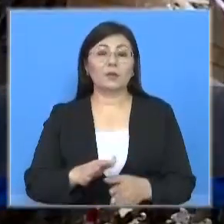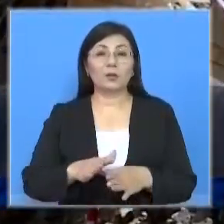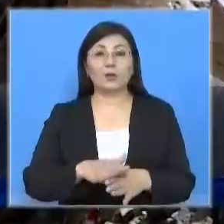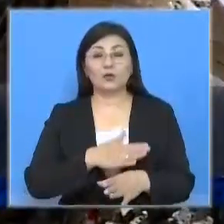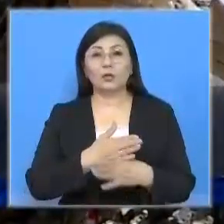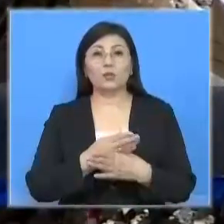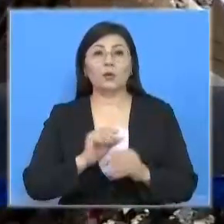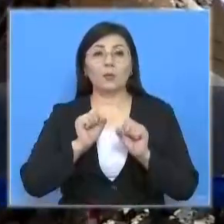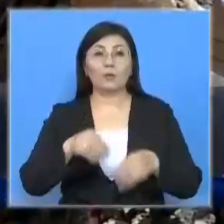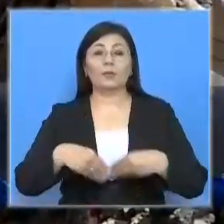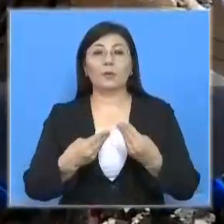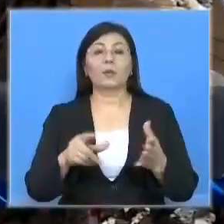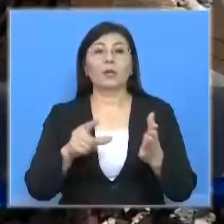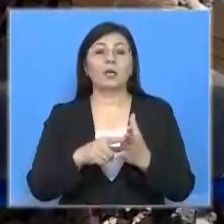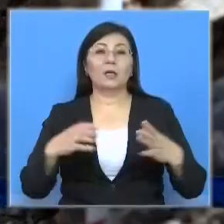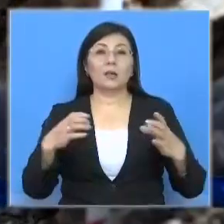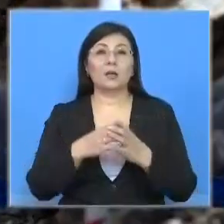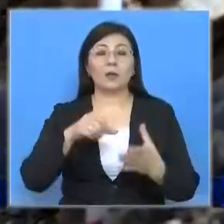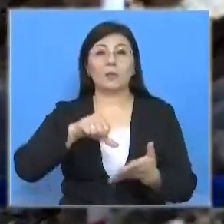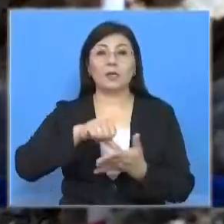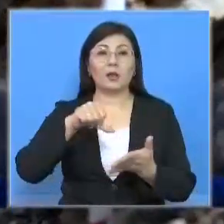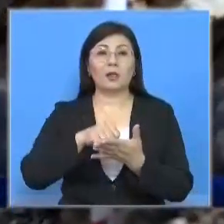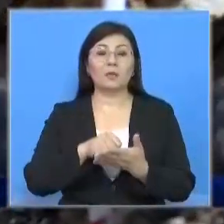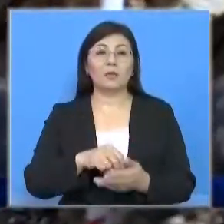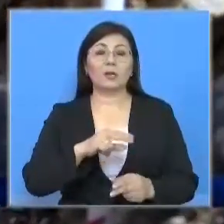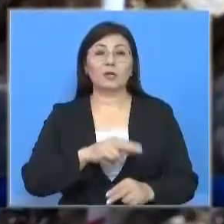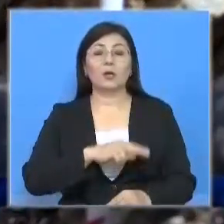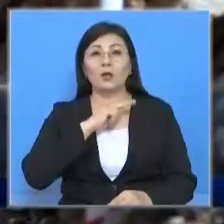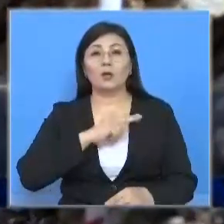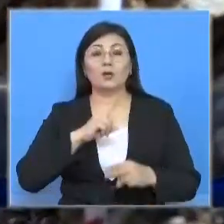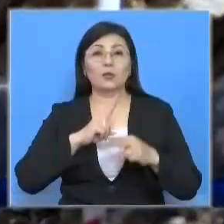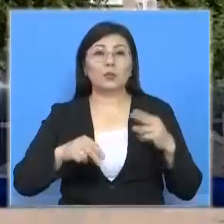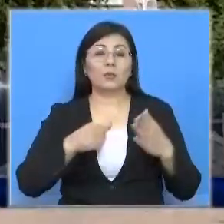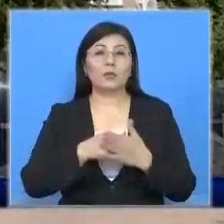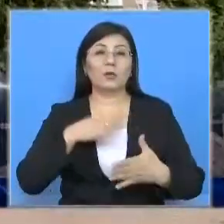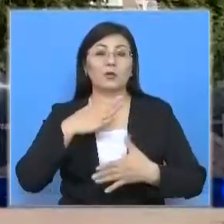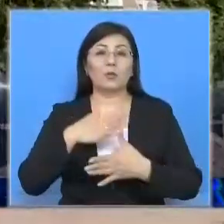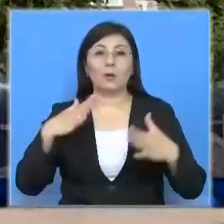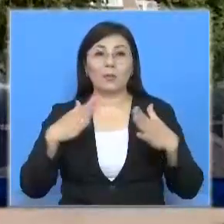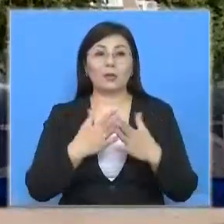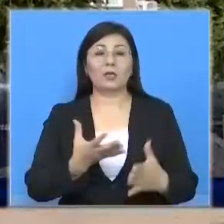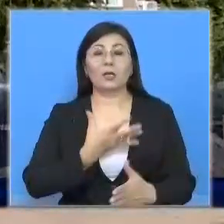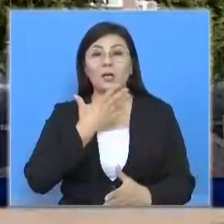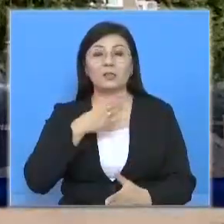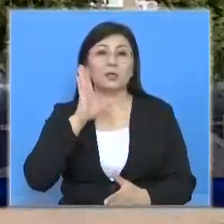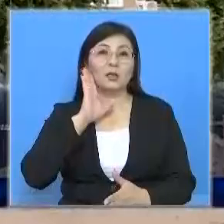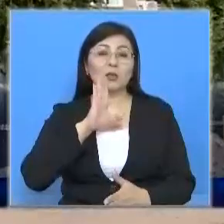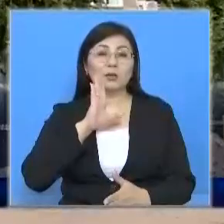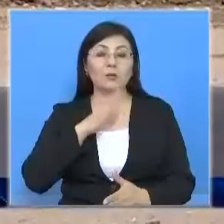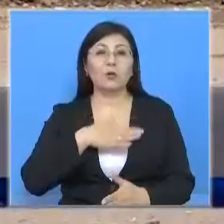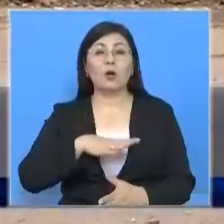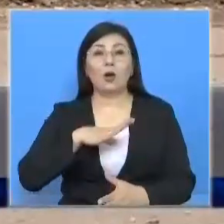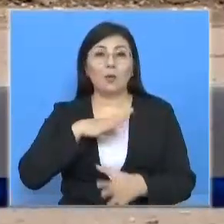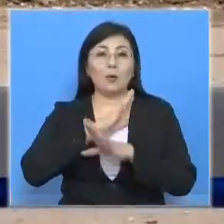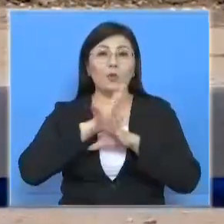Бұл жұмыстарға 7 мердігер жұмылдырылған. Жөндеу аяқталғанға дейін көп қабатты үйлер уақытша ыстық судан ажыратылады. Одан